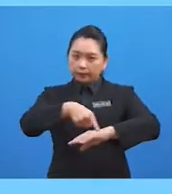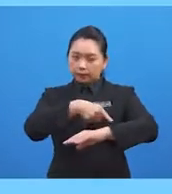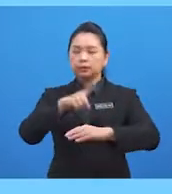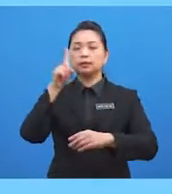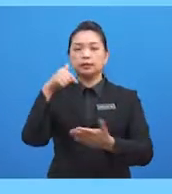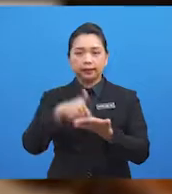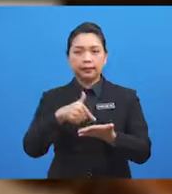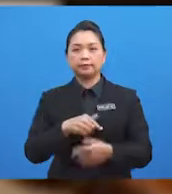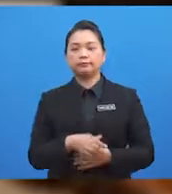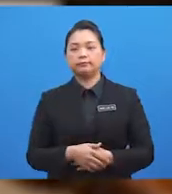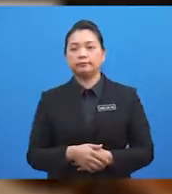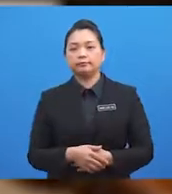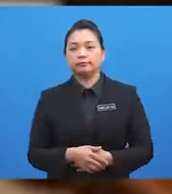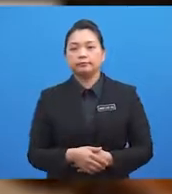lagi.